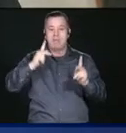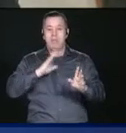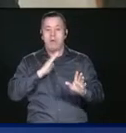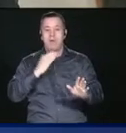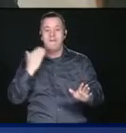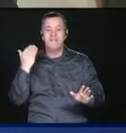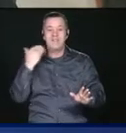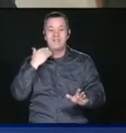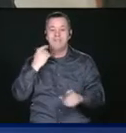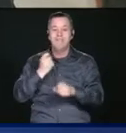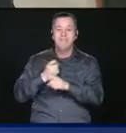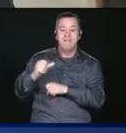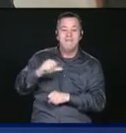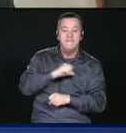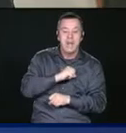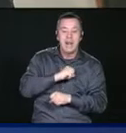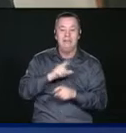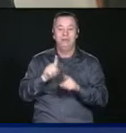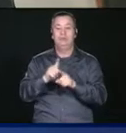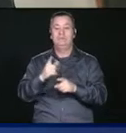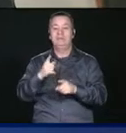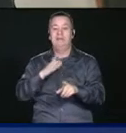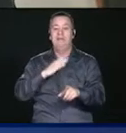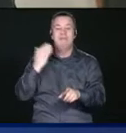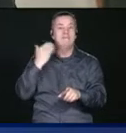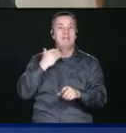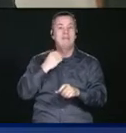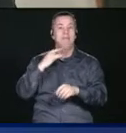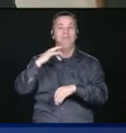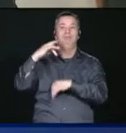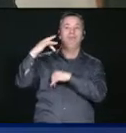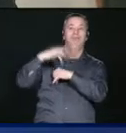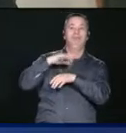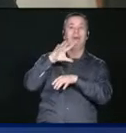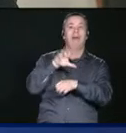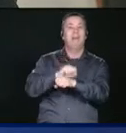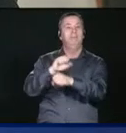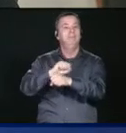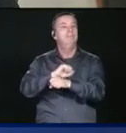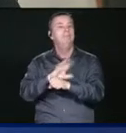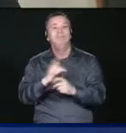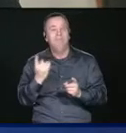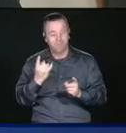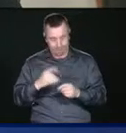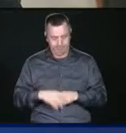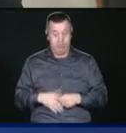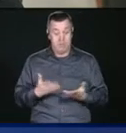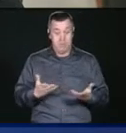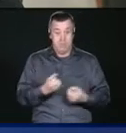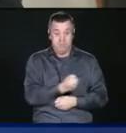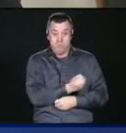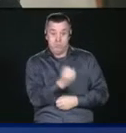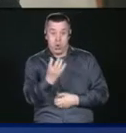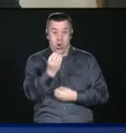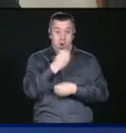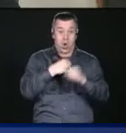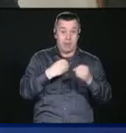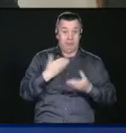COVID-19. Alors, il y a plus de 500 organismes qui ont reçu du soutien